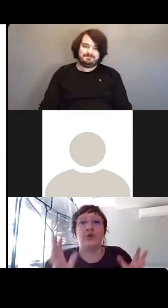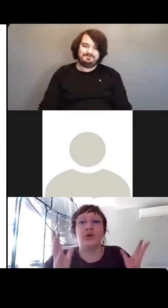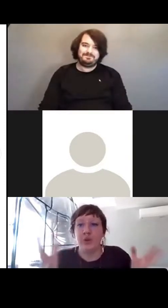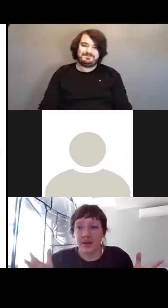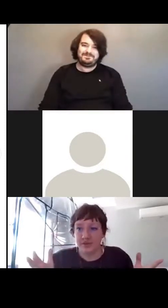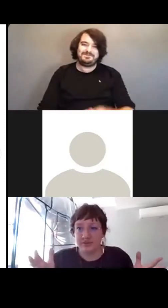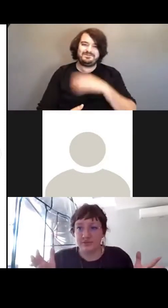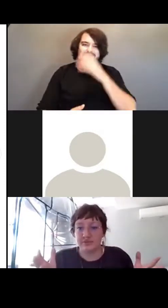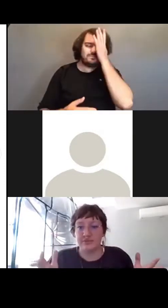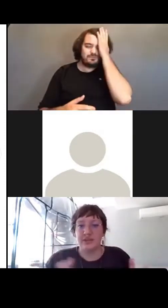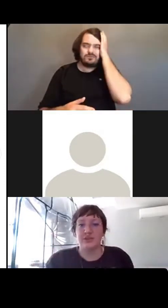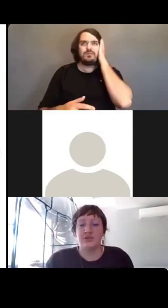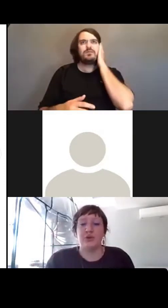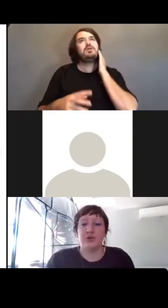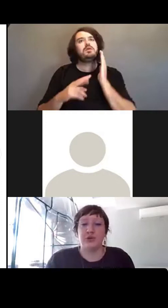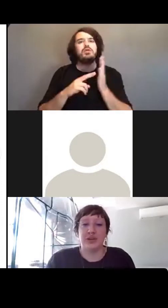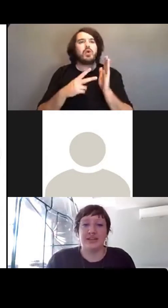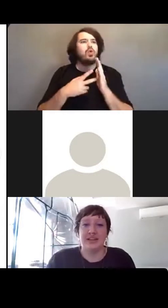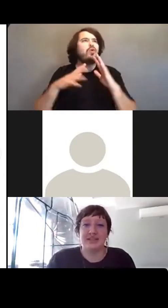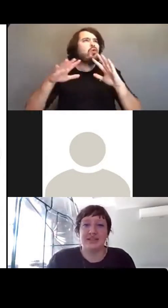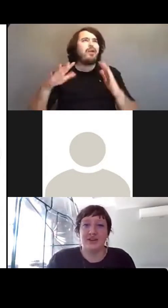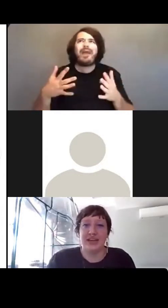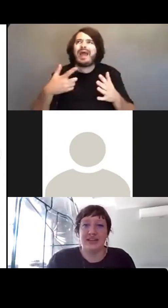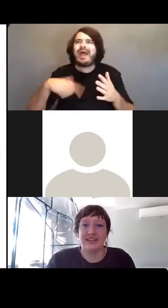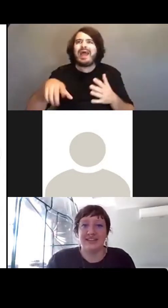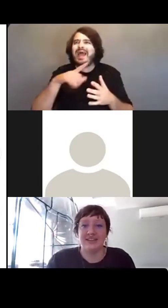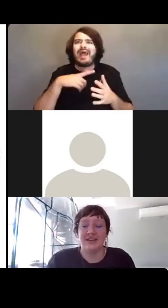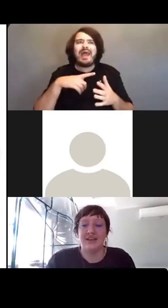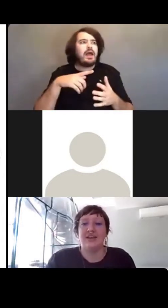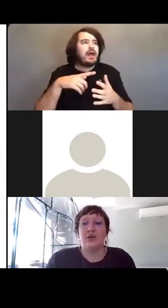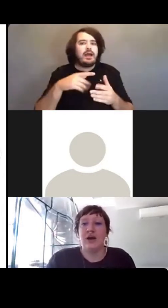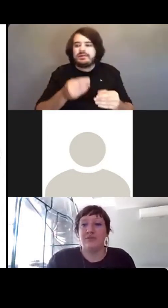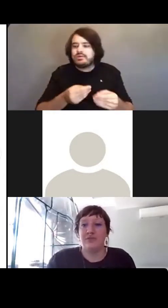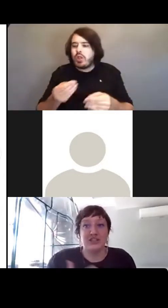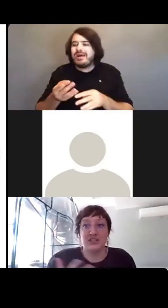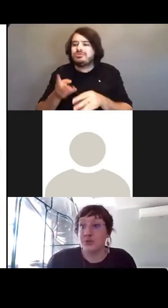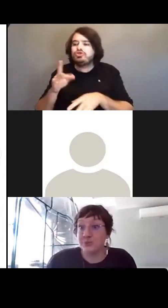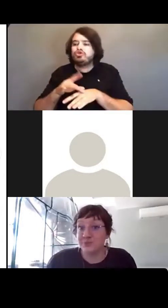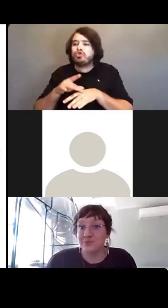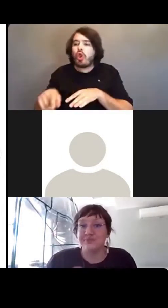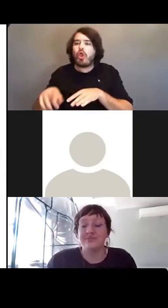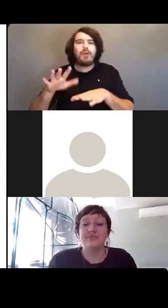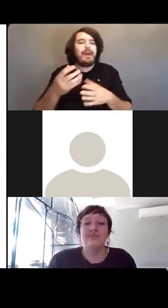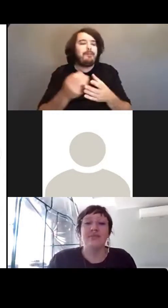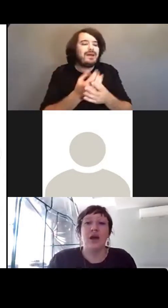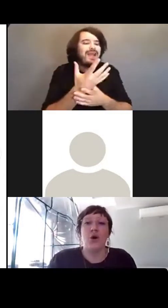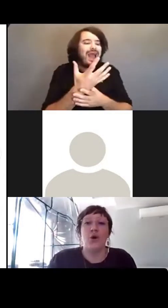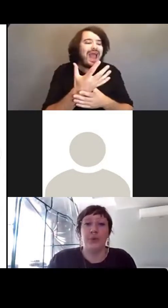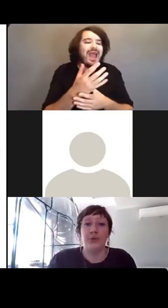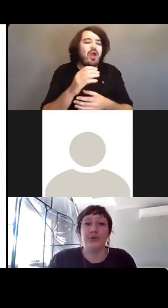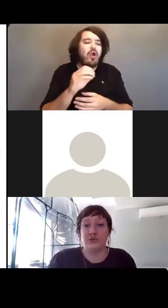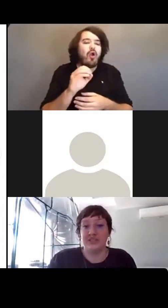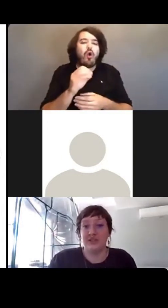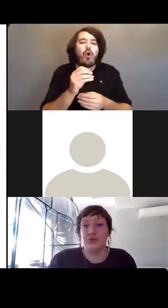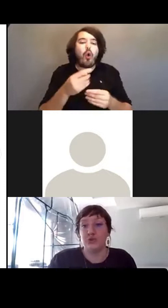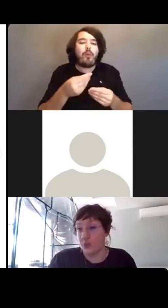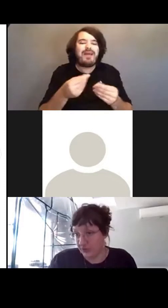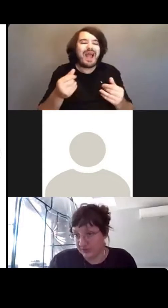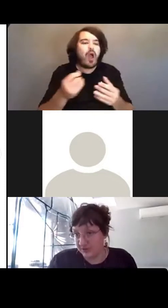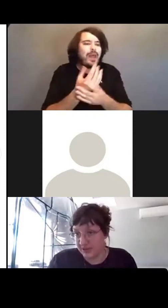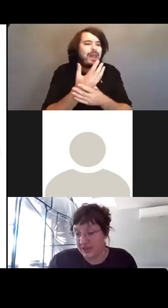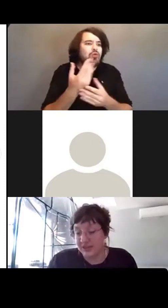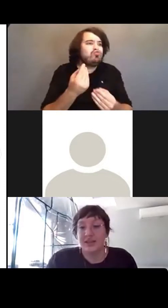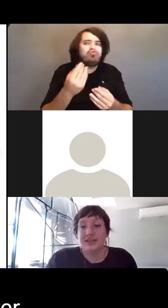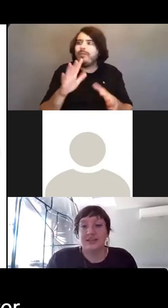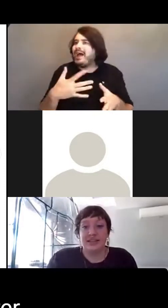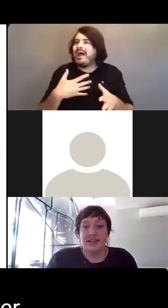Donc, comment se procurer de la matière organique? Comment en faire chez nous? On peut utiliser du